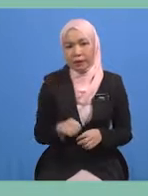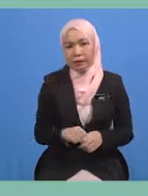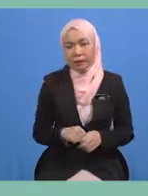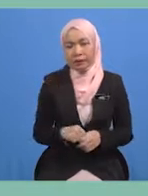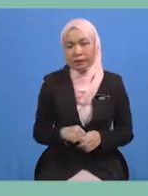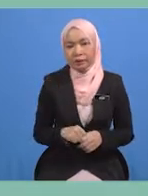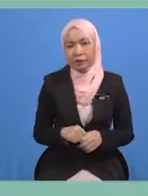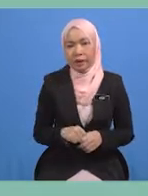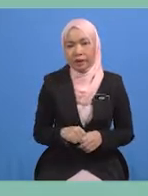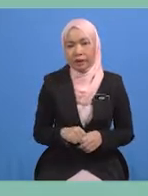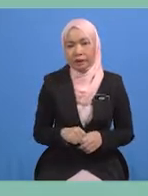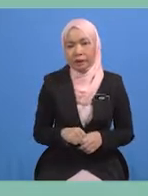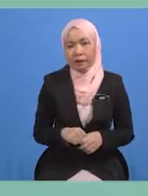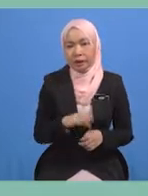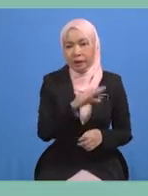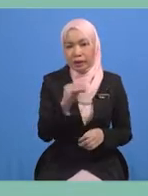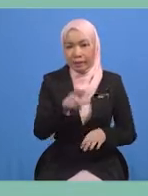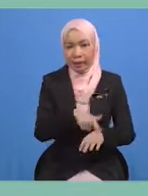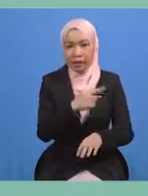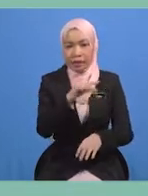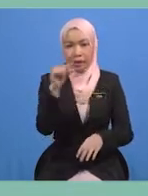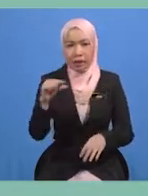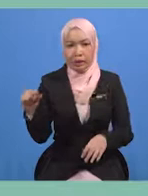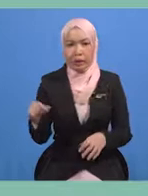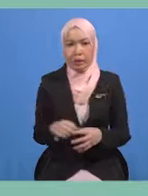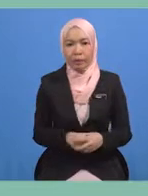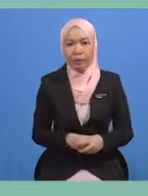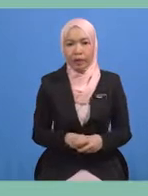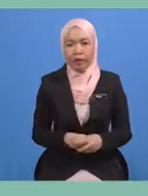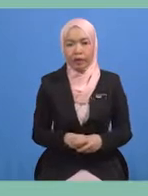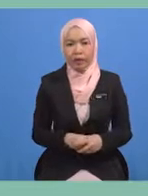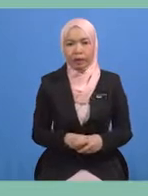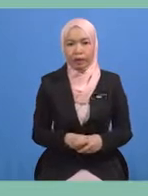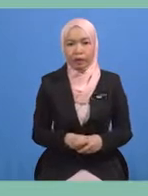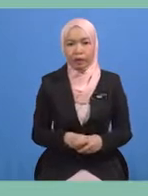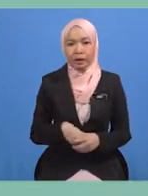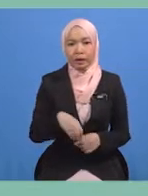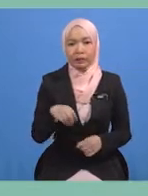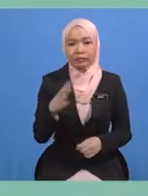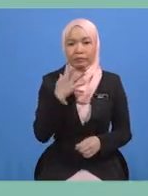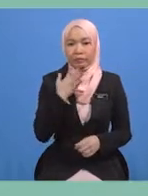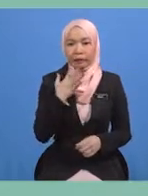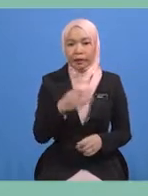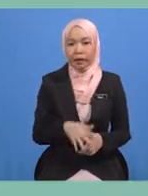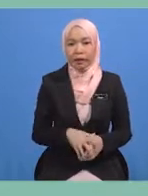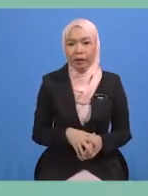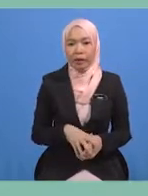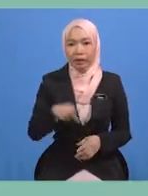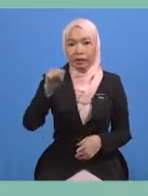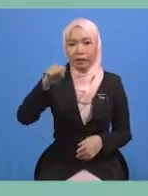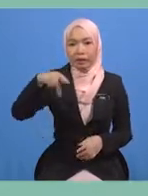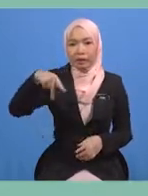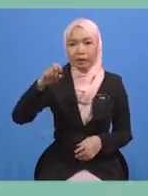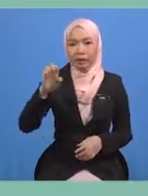panjang gelombang dalam spektrum elektromagnet yang lebih panjang daripada cahaya